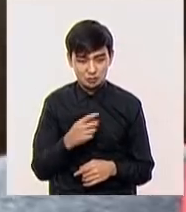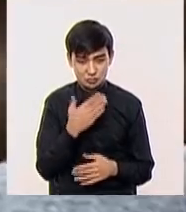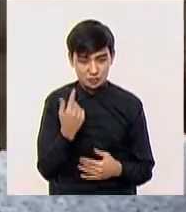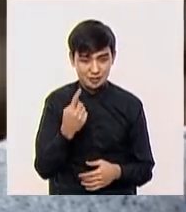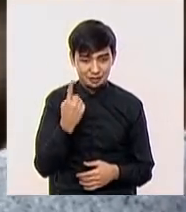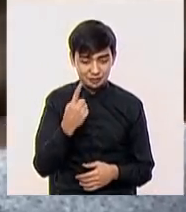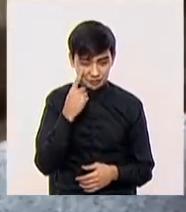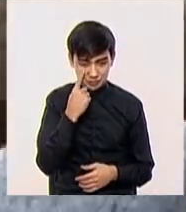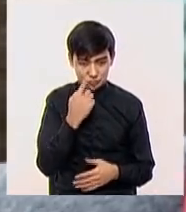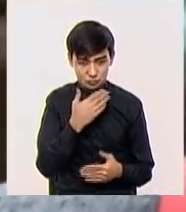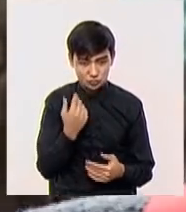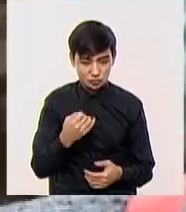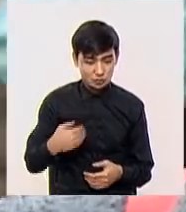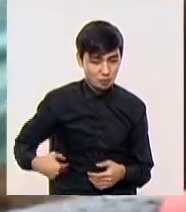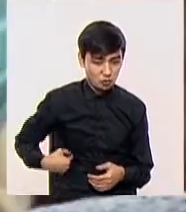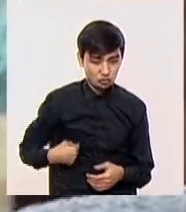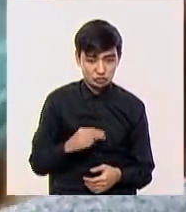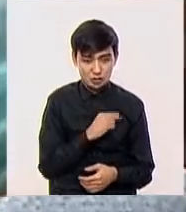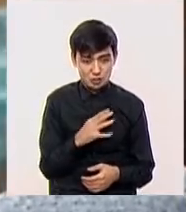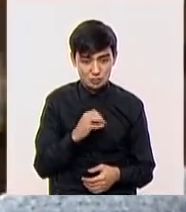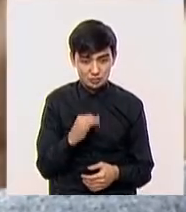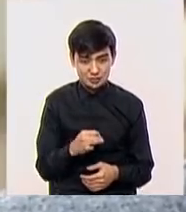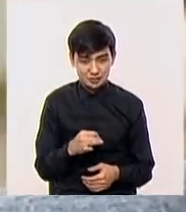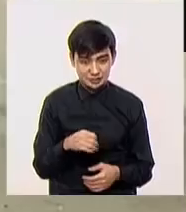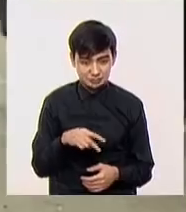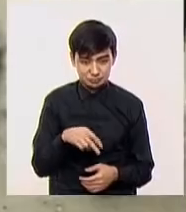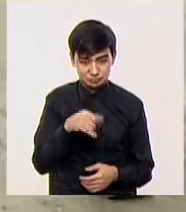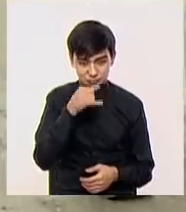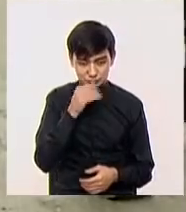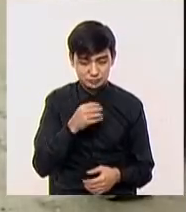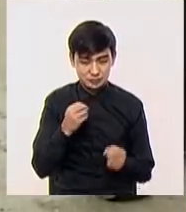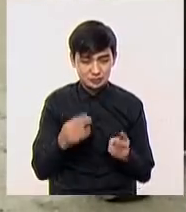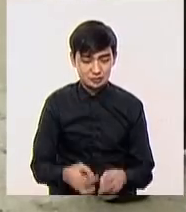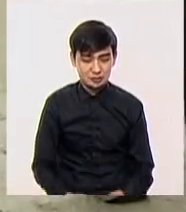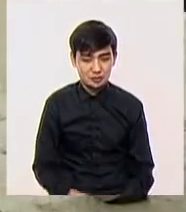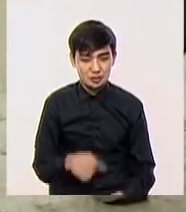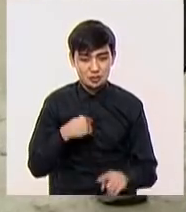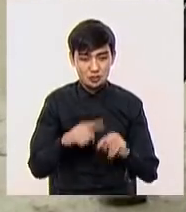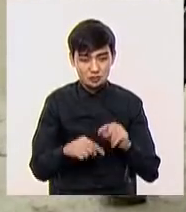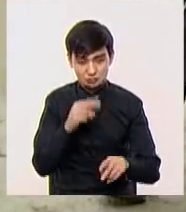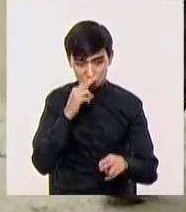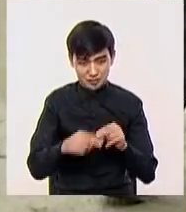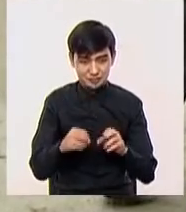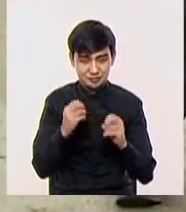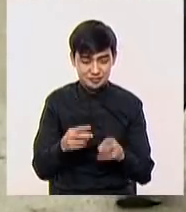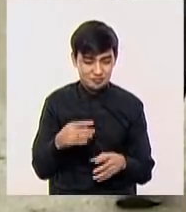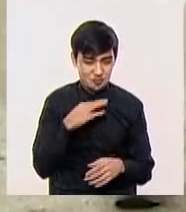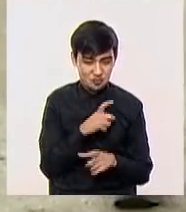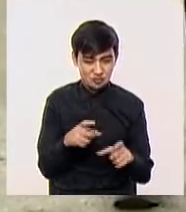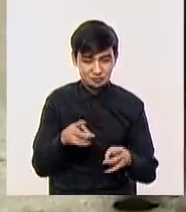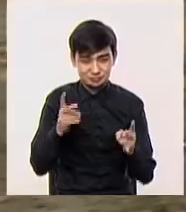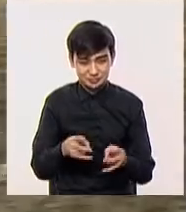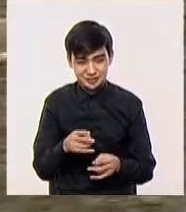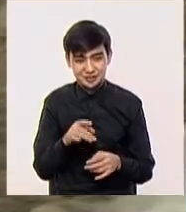қазір, бір көзі де жоқ, бір бүйрегі істемейді, аяғында уже жүрмейді деді уже. Жақынымыз ауруханадан жоғалып кетті дегеннің де көбі жарақат